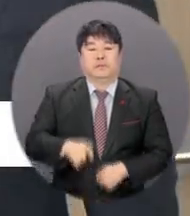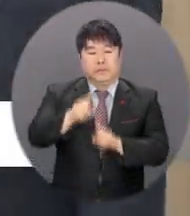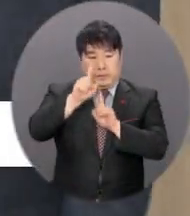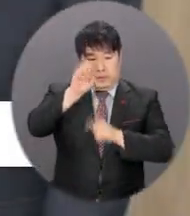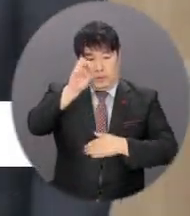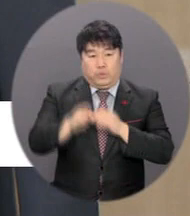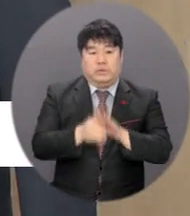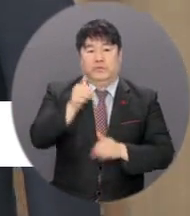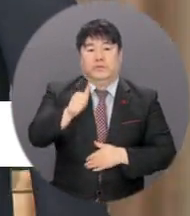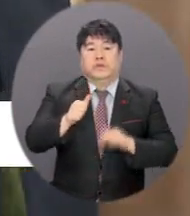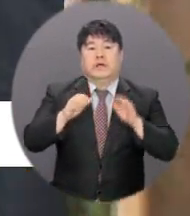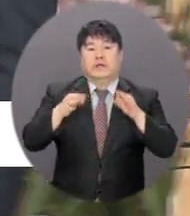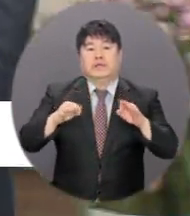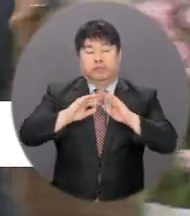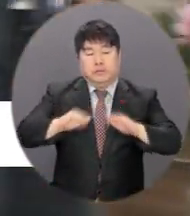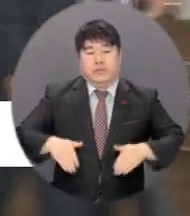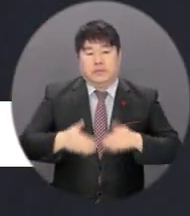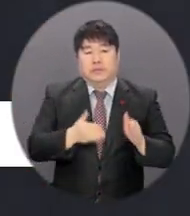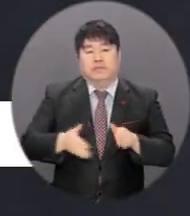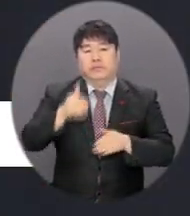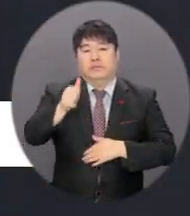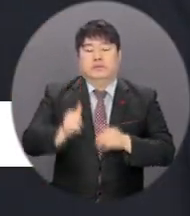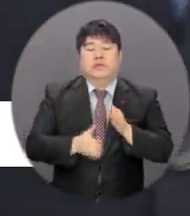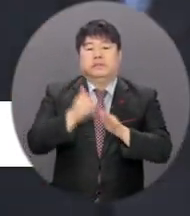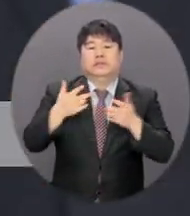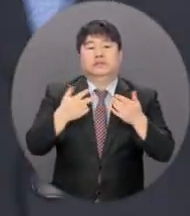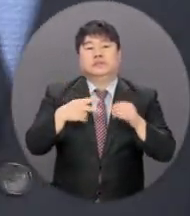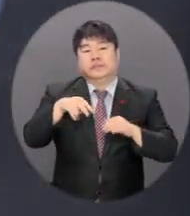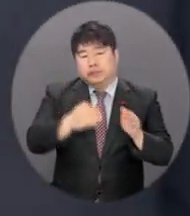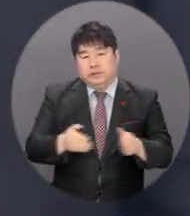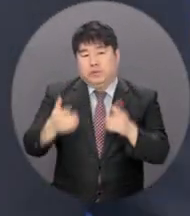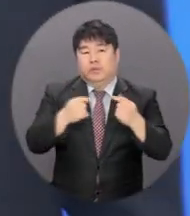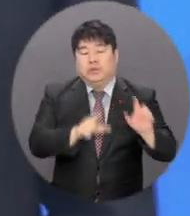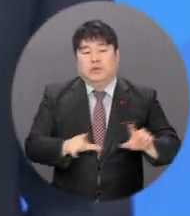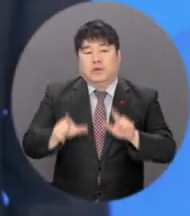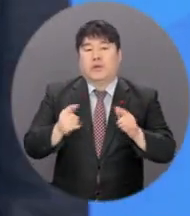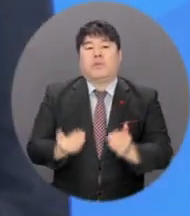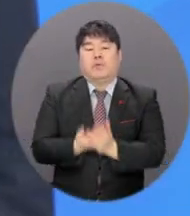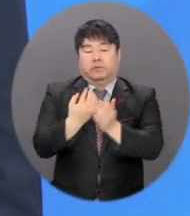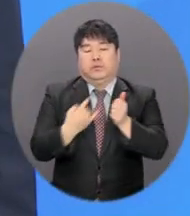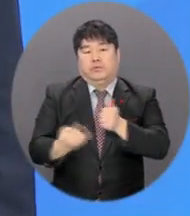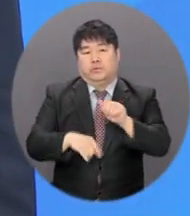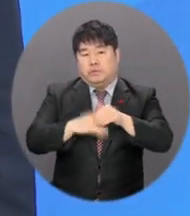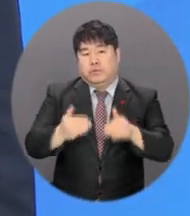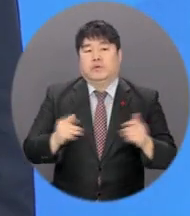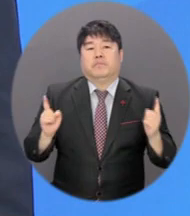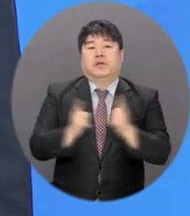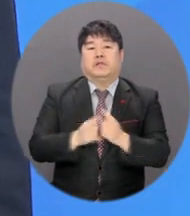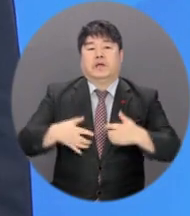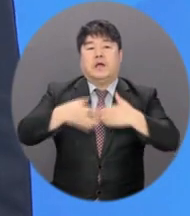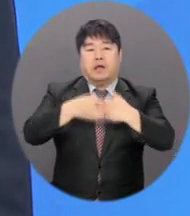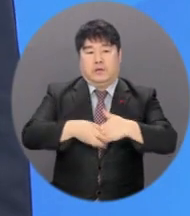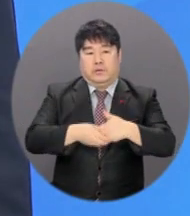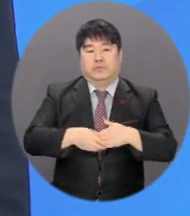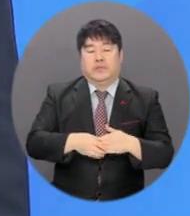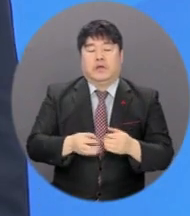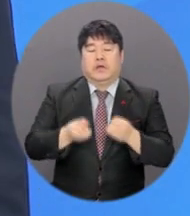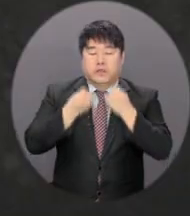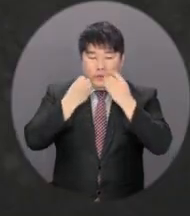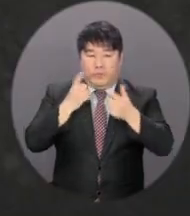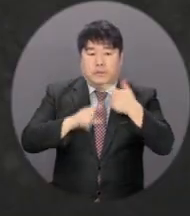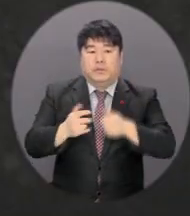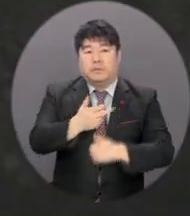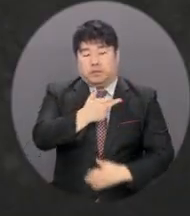이용섭 광주시장과 김영록 전남지사가 시도상생발전위원회에서 다시 만나 악수했습니다. 새롭고 더 큰